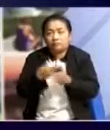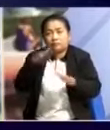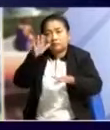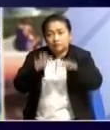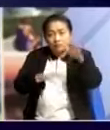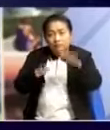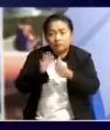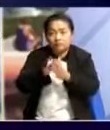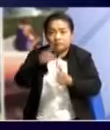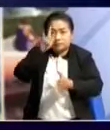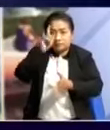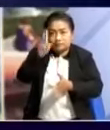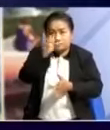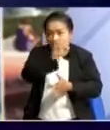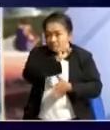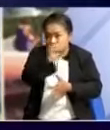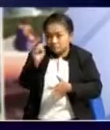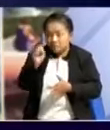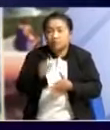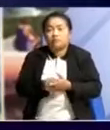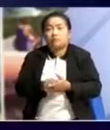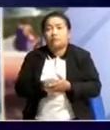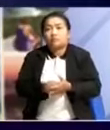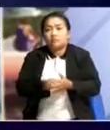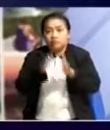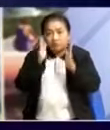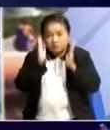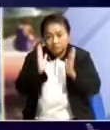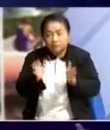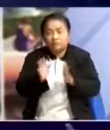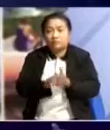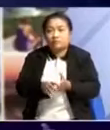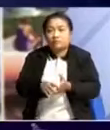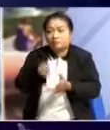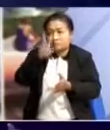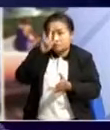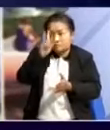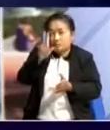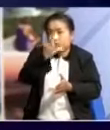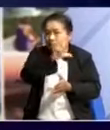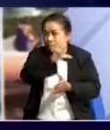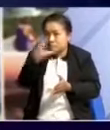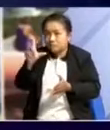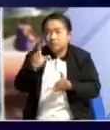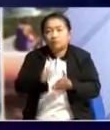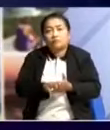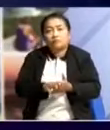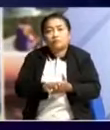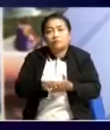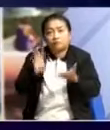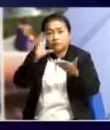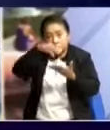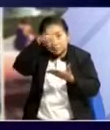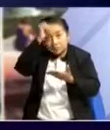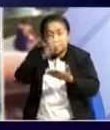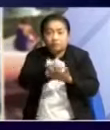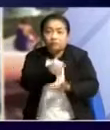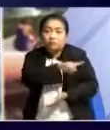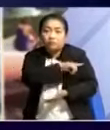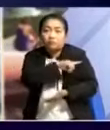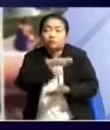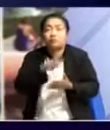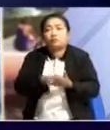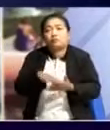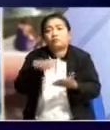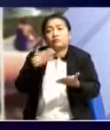เนี่ยก็คือเป็นนักศึกษาชั้นปีที่4 คุณบางรายเป็นหลักล้าน นี่ไง นักศึกษาแต่มีเงินไปลงทุนถึงหลักล้านแล้วพอเ